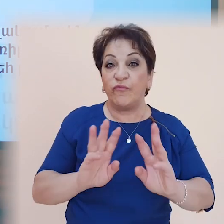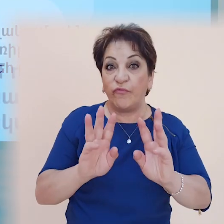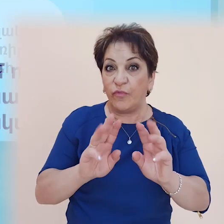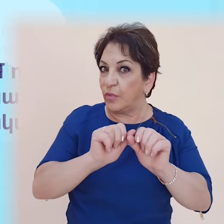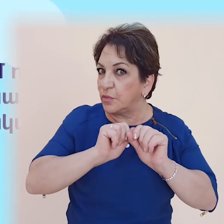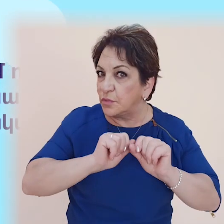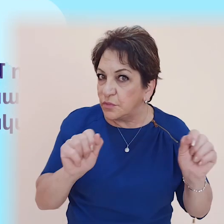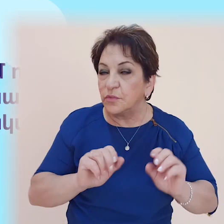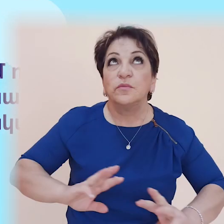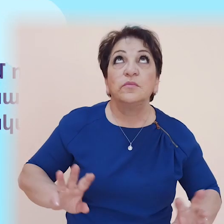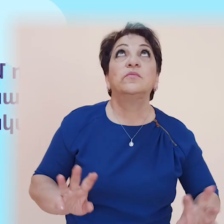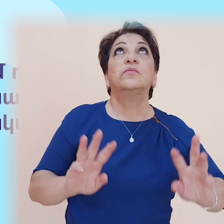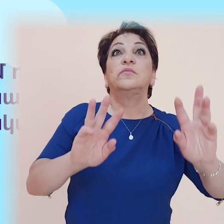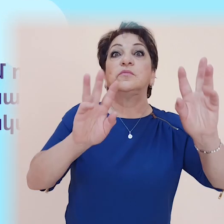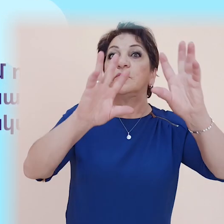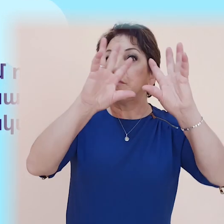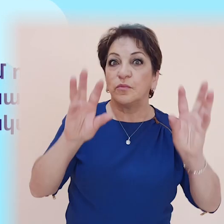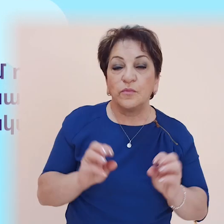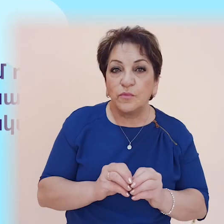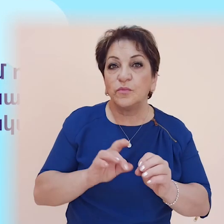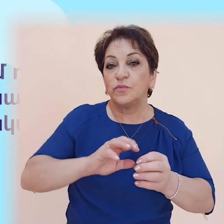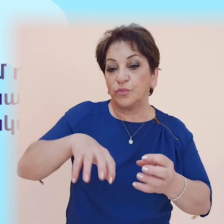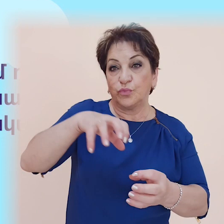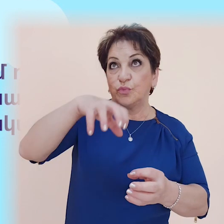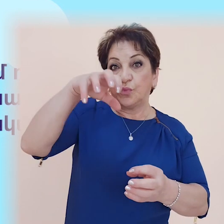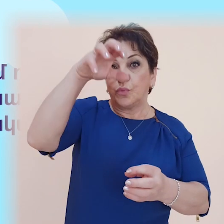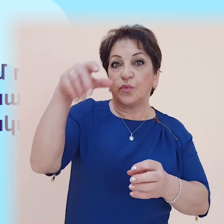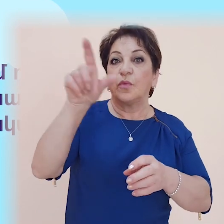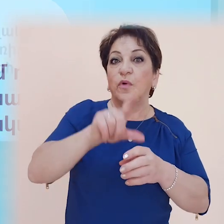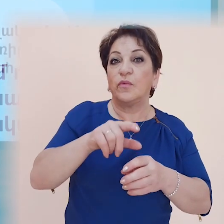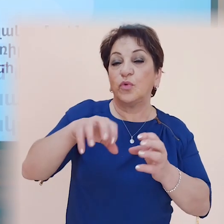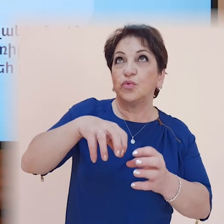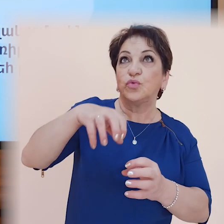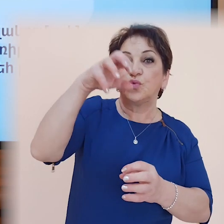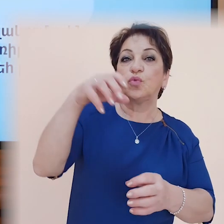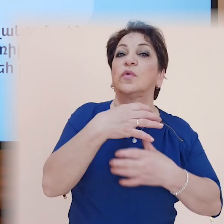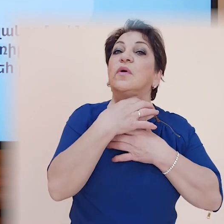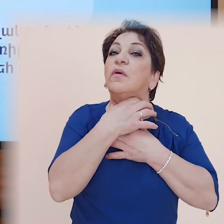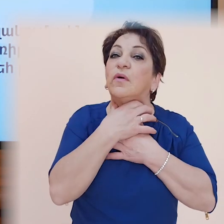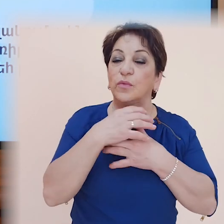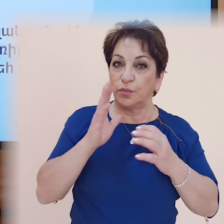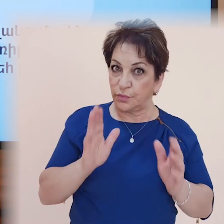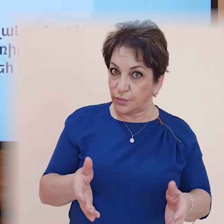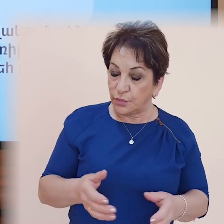կարող է հրդեղ բրնկվել, բրնկված հրդեղի արդյունքում ծուղ կարաջանա և ծուղը կխեղ